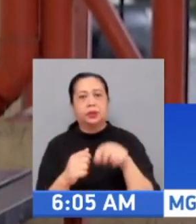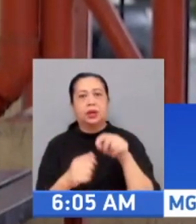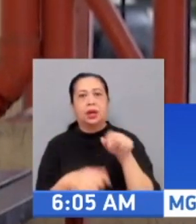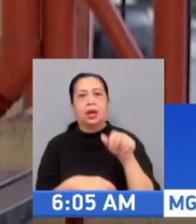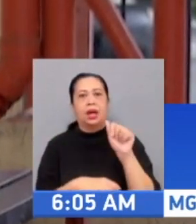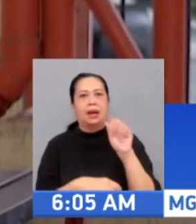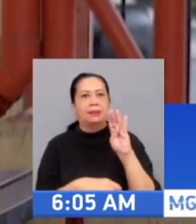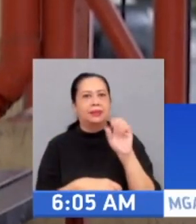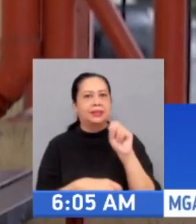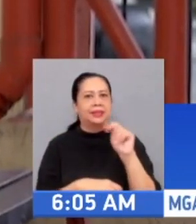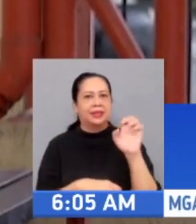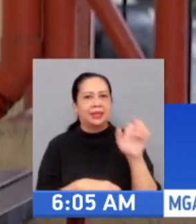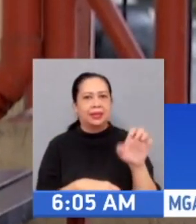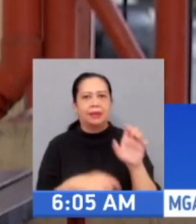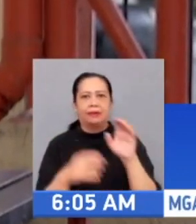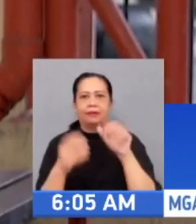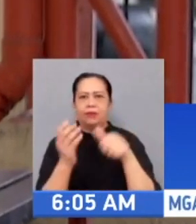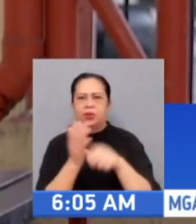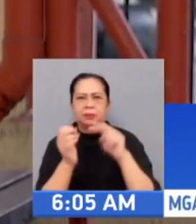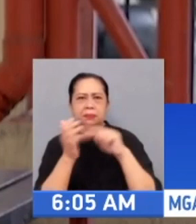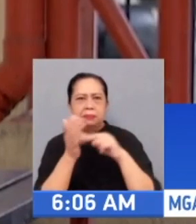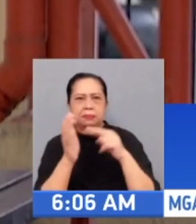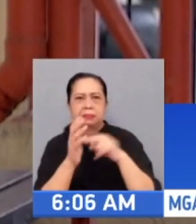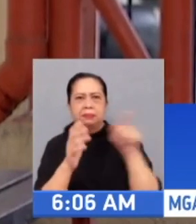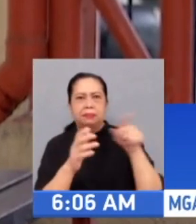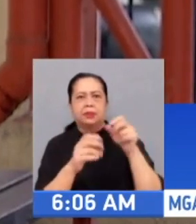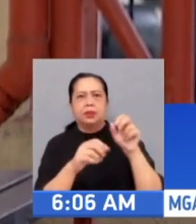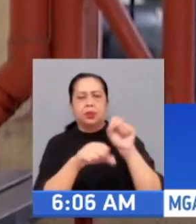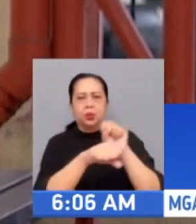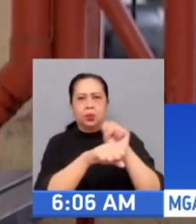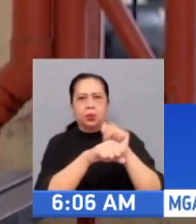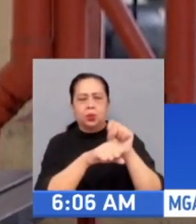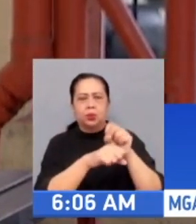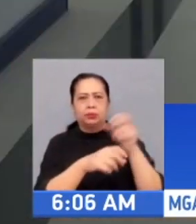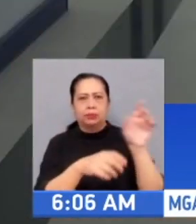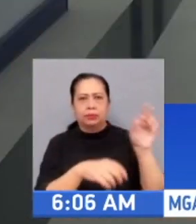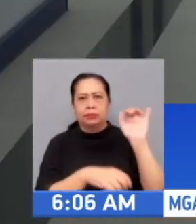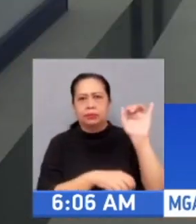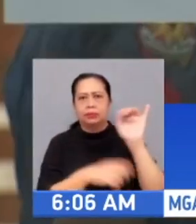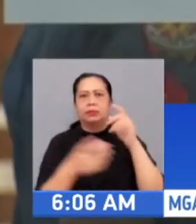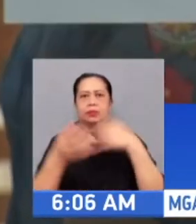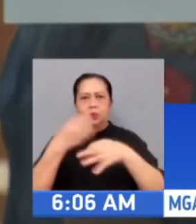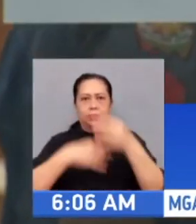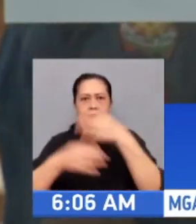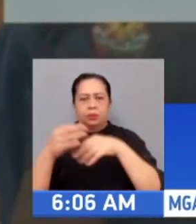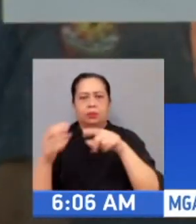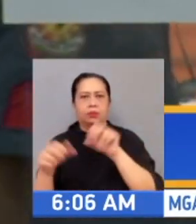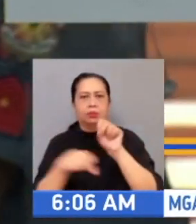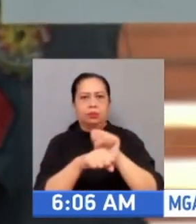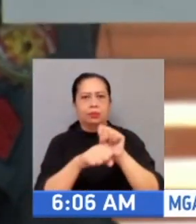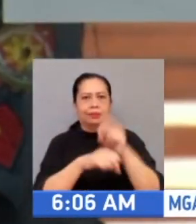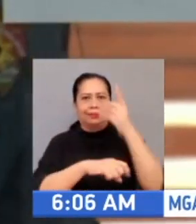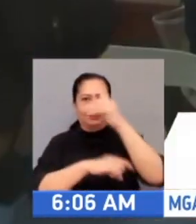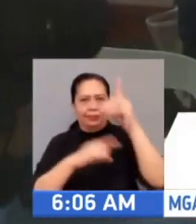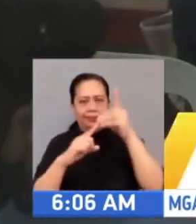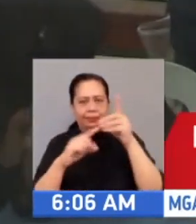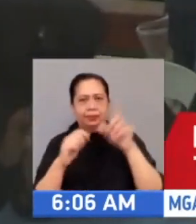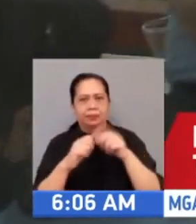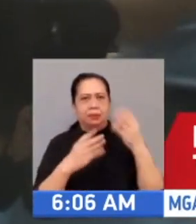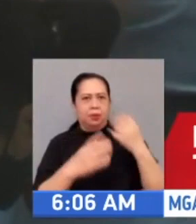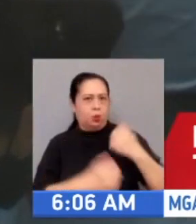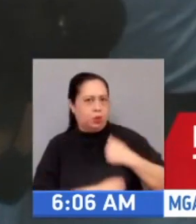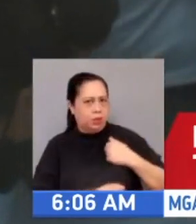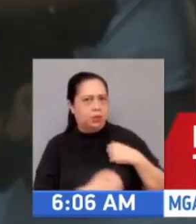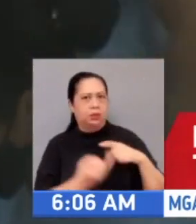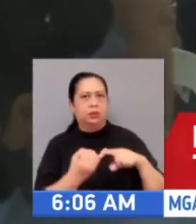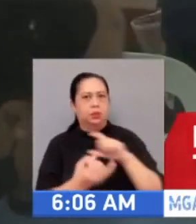At kahapon, nang magsimula po nga itong local absentee voting, ay marami na po sa ating mga pulis at mga sundalo ang